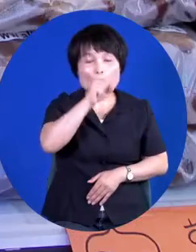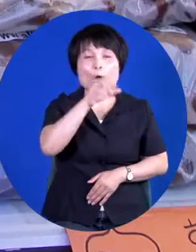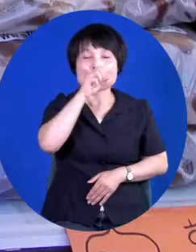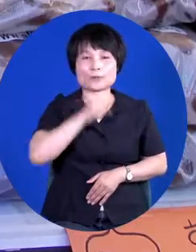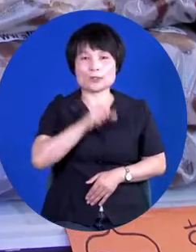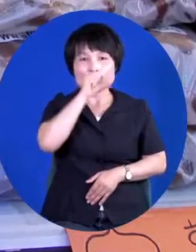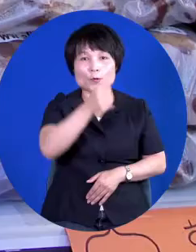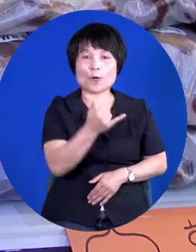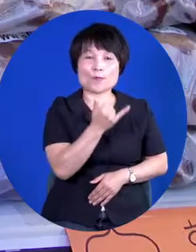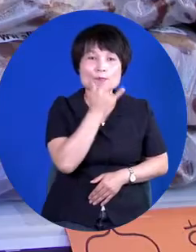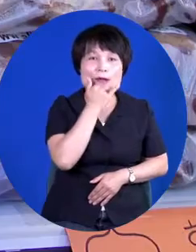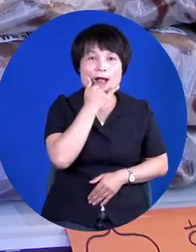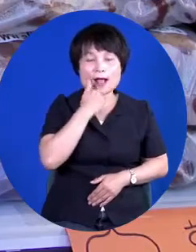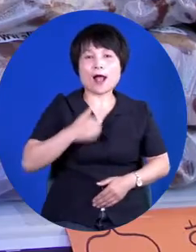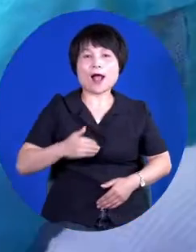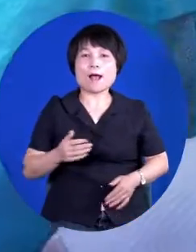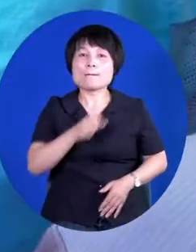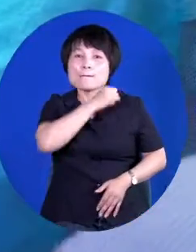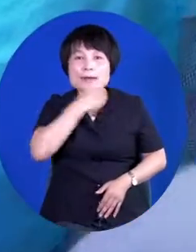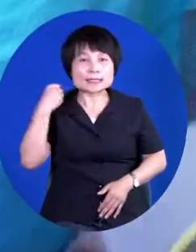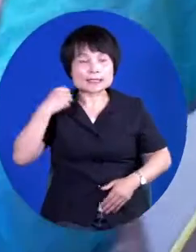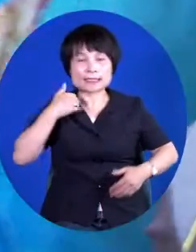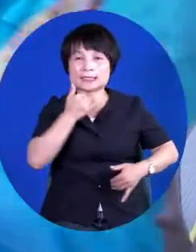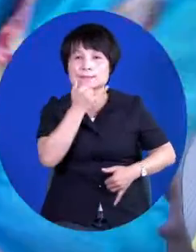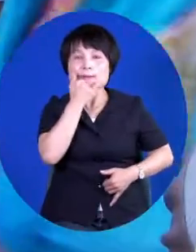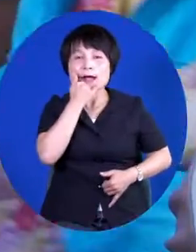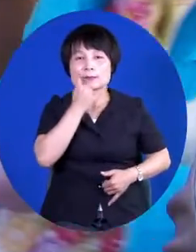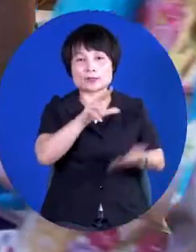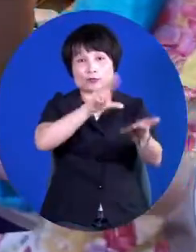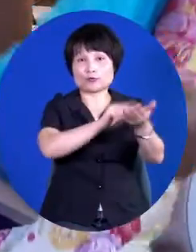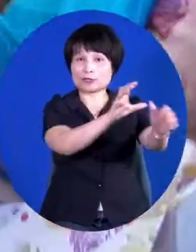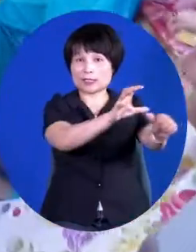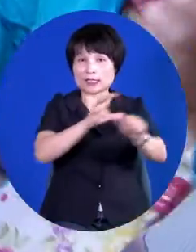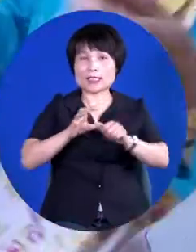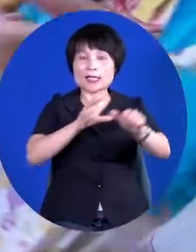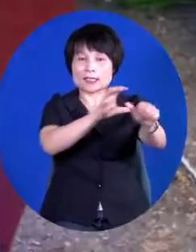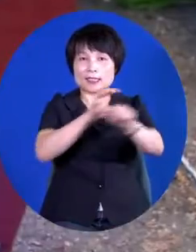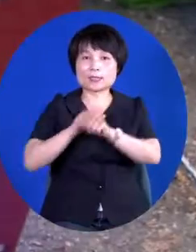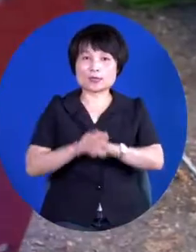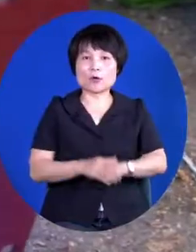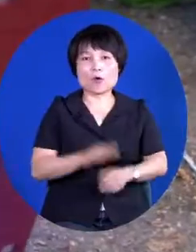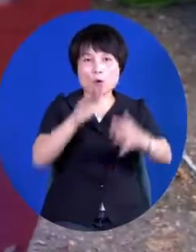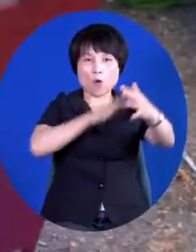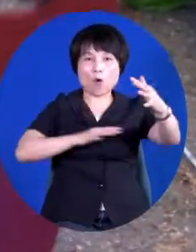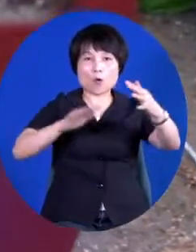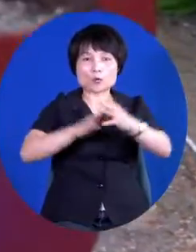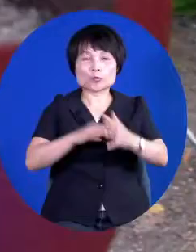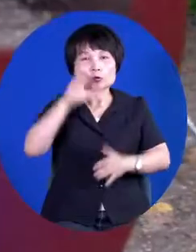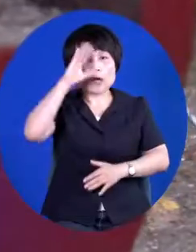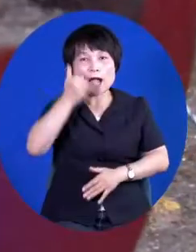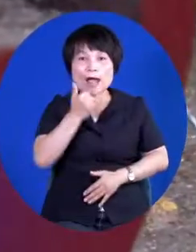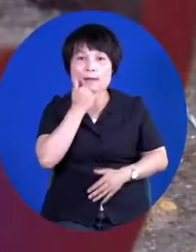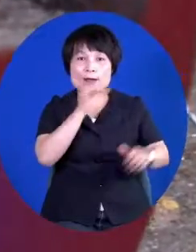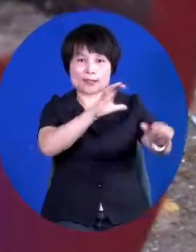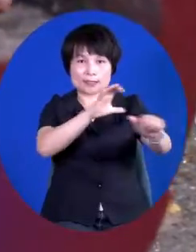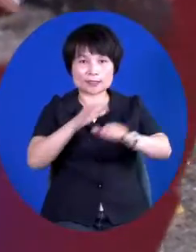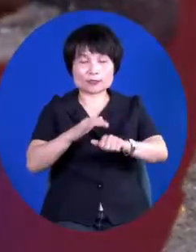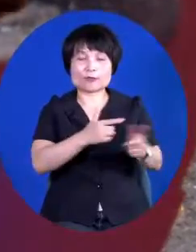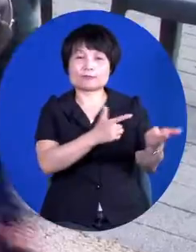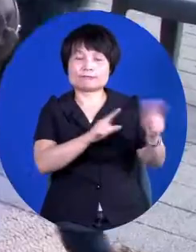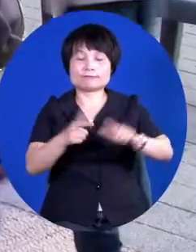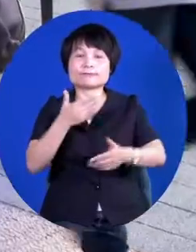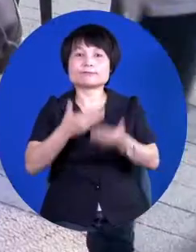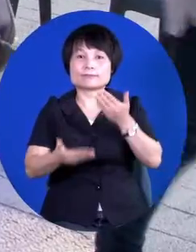밤, 맛있는 밤이라는 슬로건을 내세운 이번 알밤 축제는 9일간 공주알밤을 주제로 한 다채로운 체험